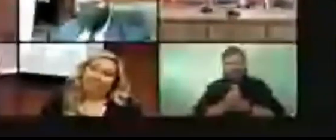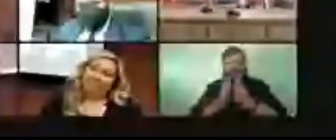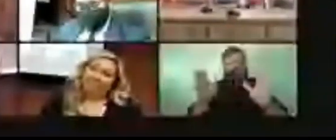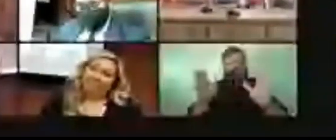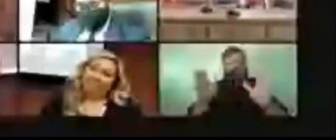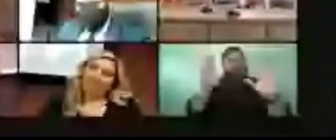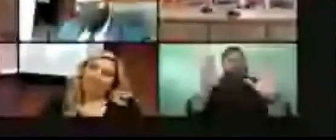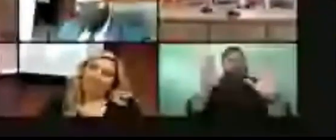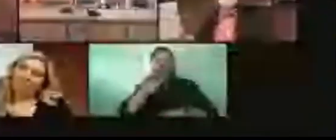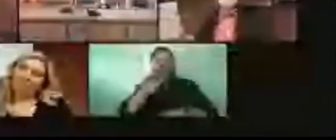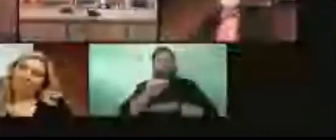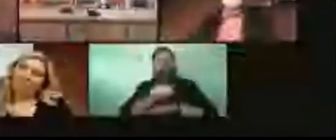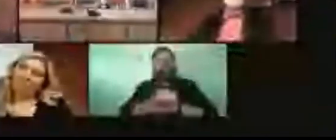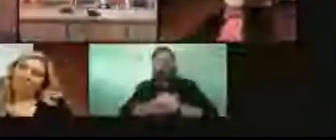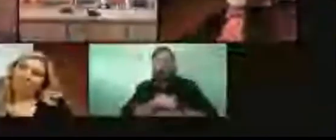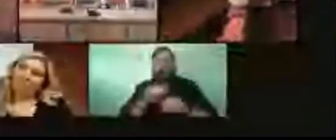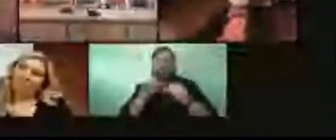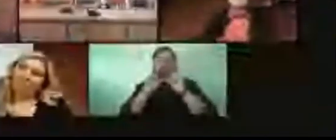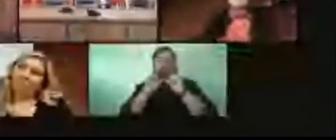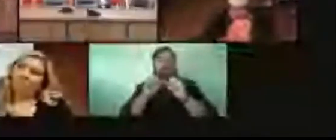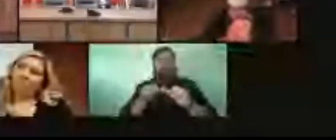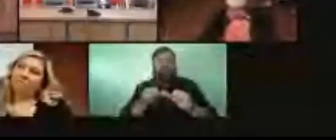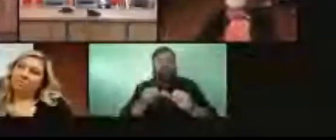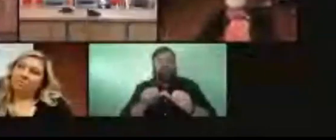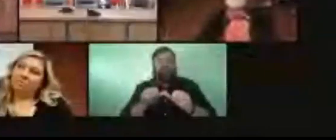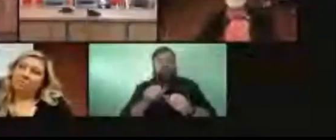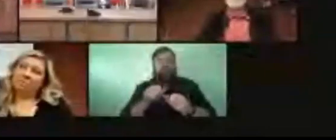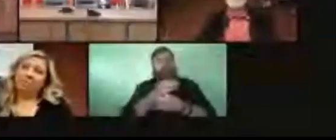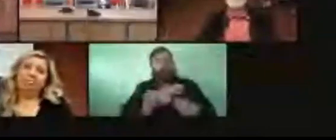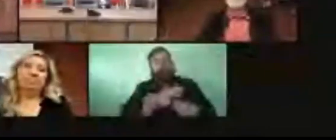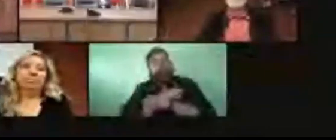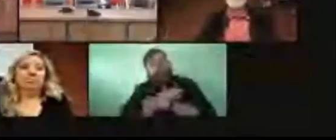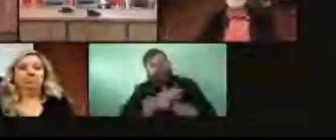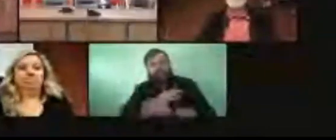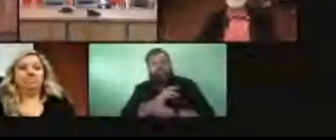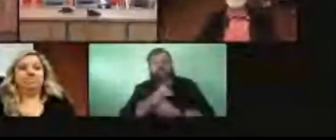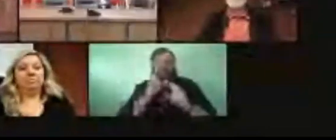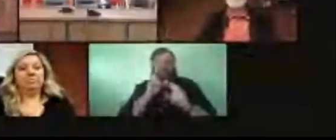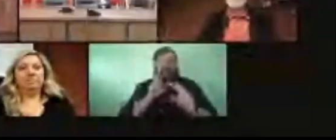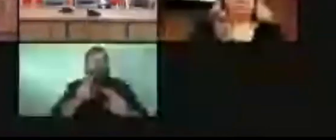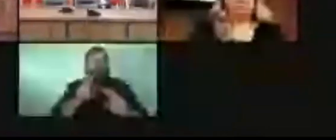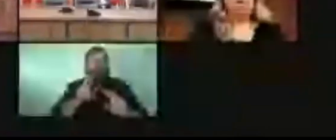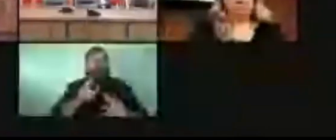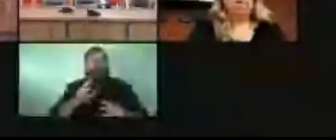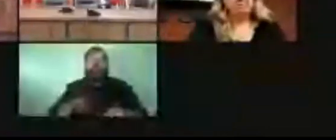tumekubaliana sote. Asanteni sana. Muwe na jioni njema. Na